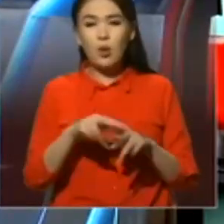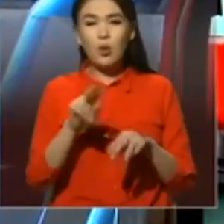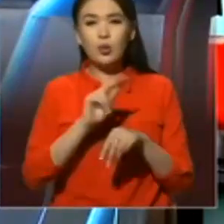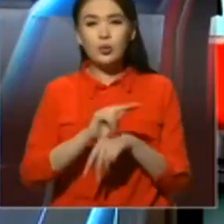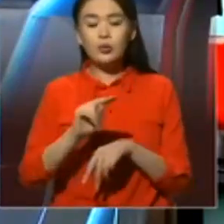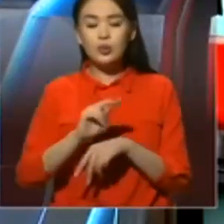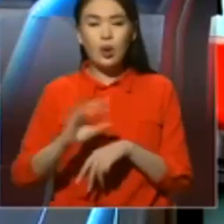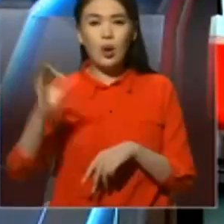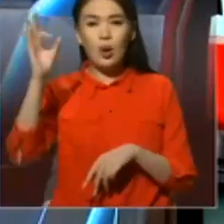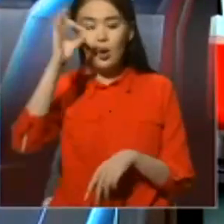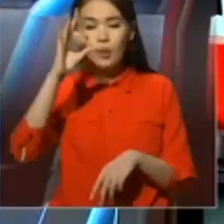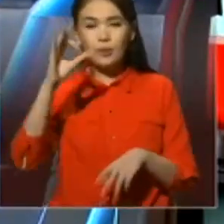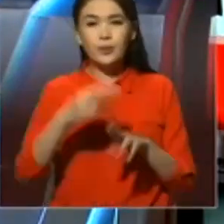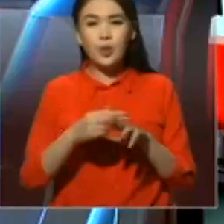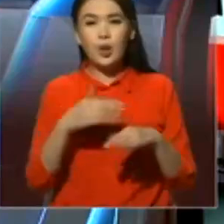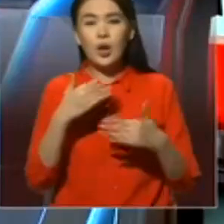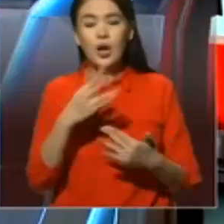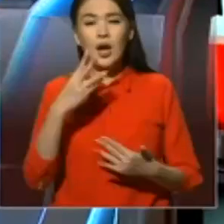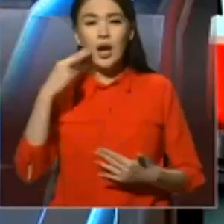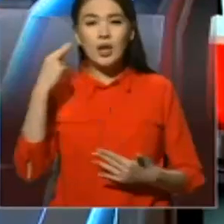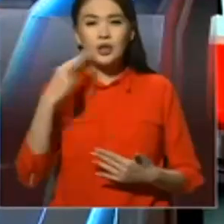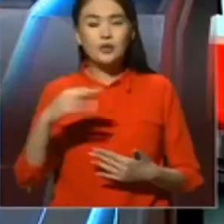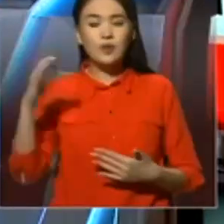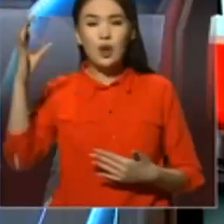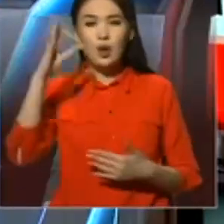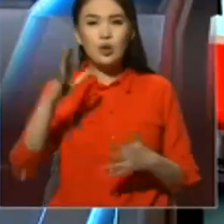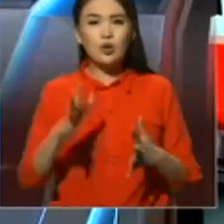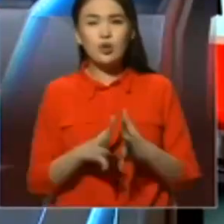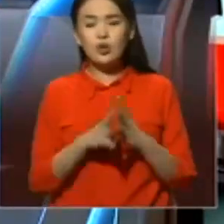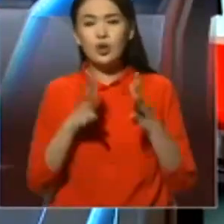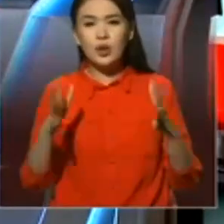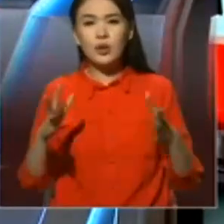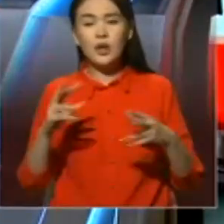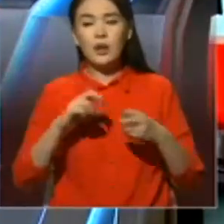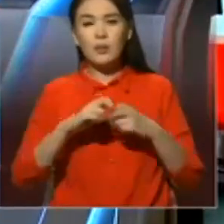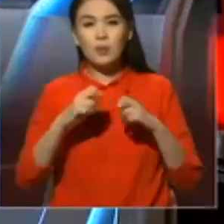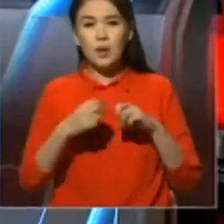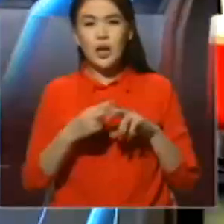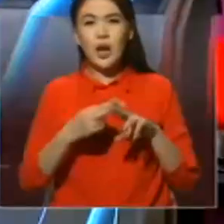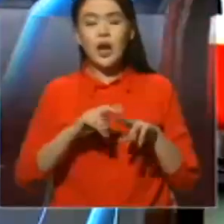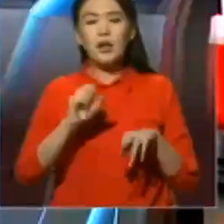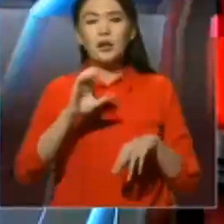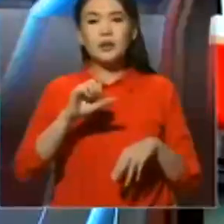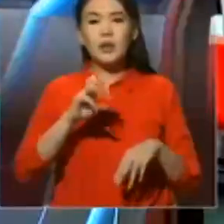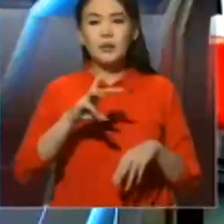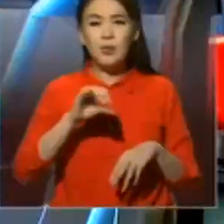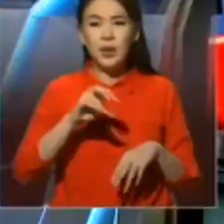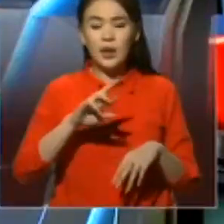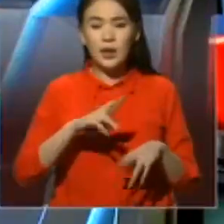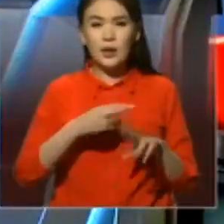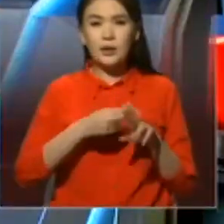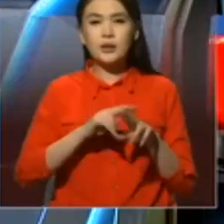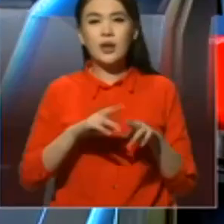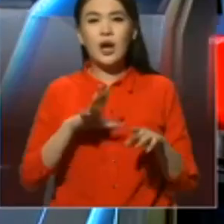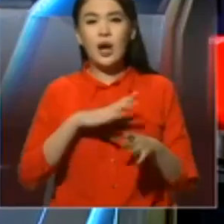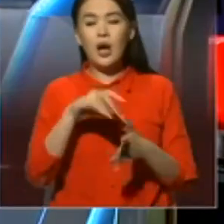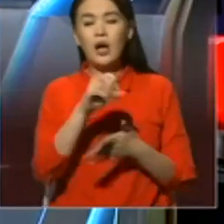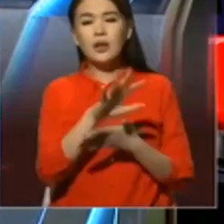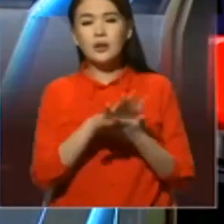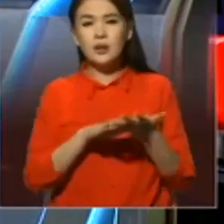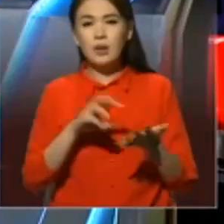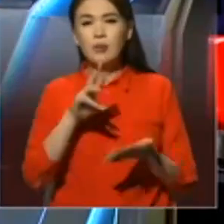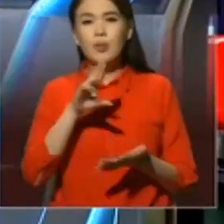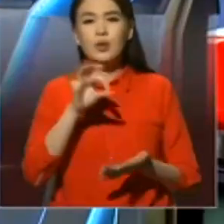жайында оның сапасы жөнінде үлкен мәселе көтергенде осы ассамблея мүшелері. Бұны алдағы уақытта бүгін міне